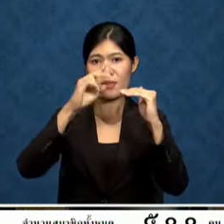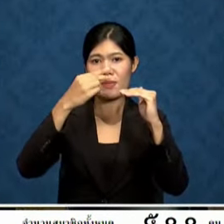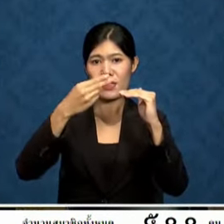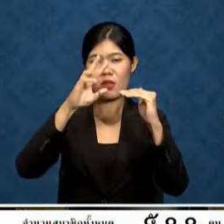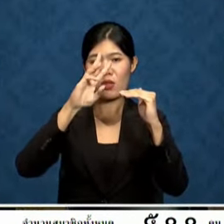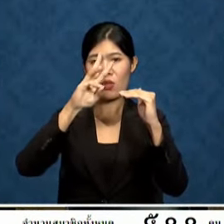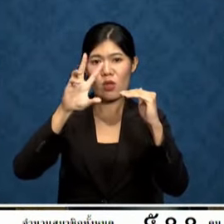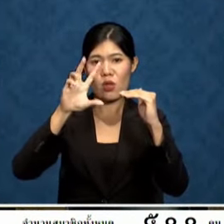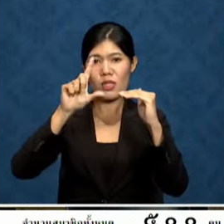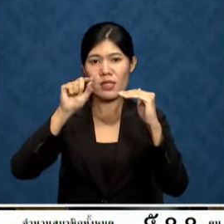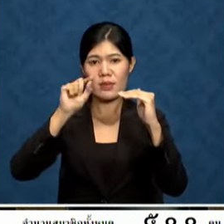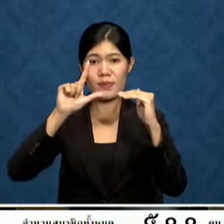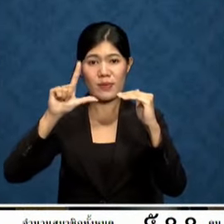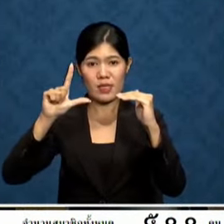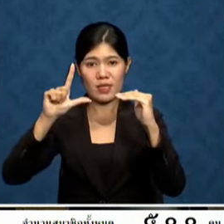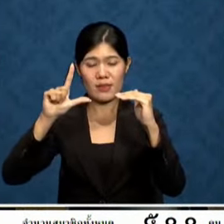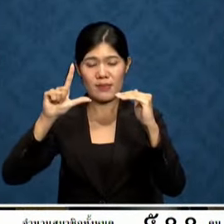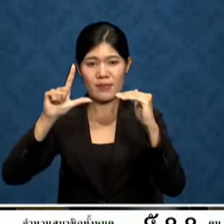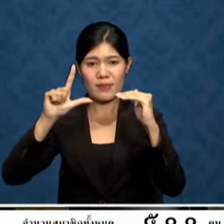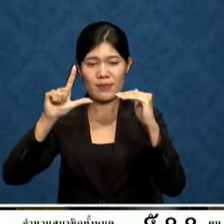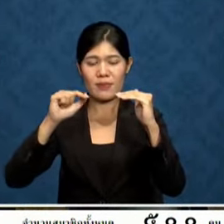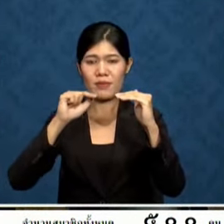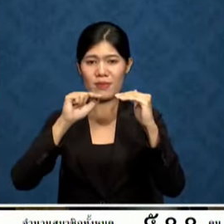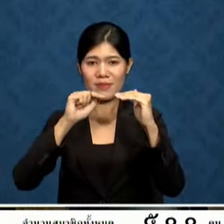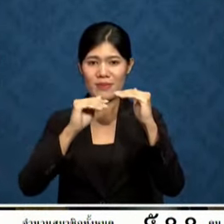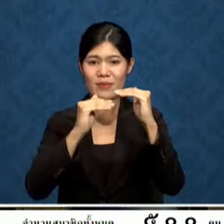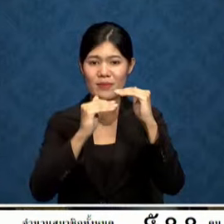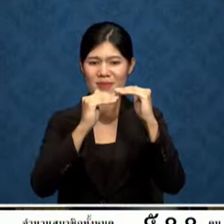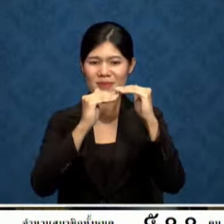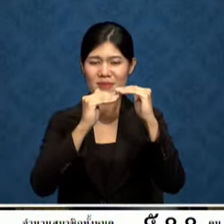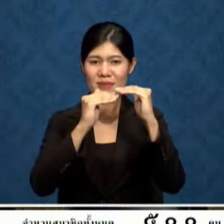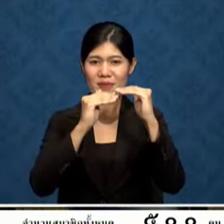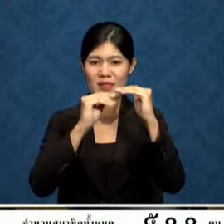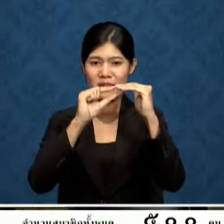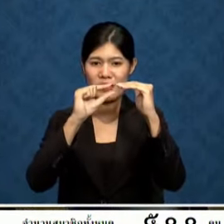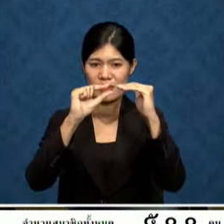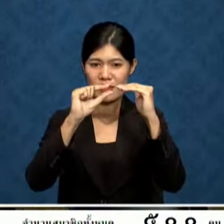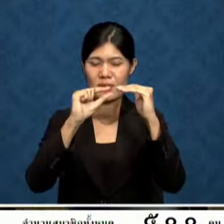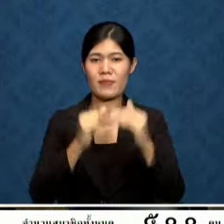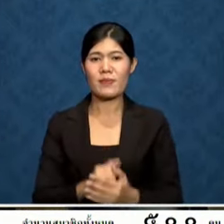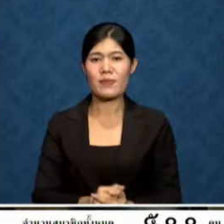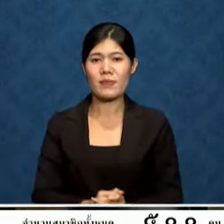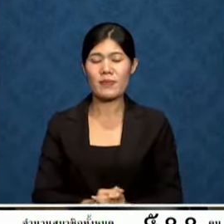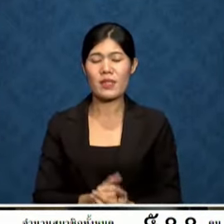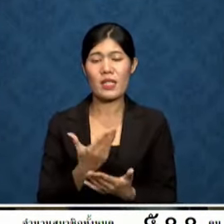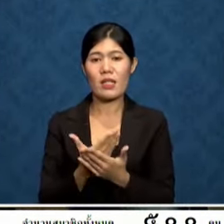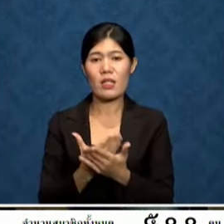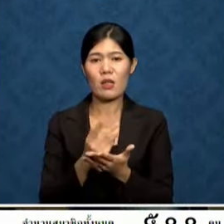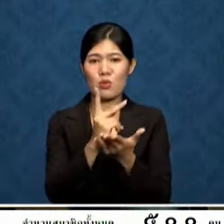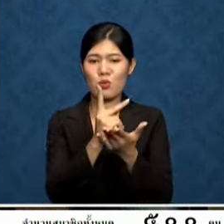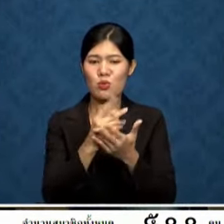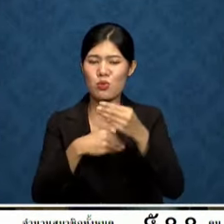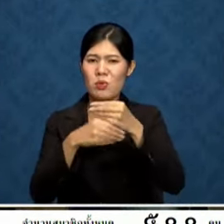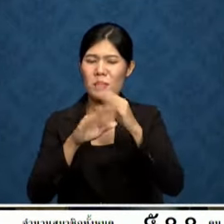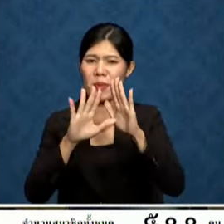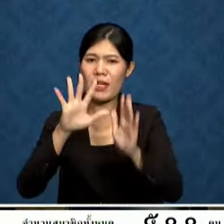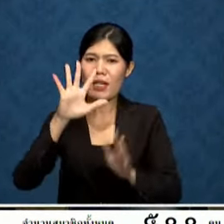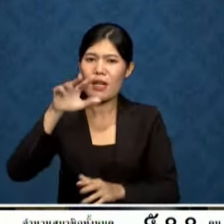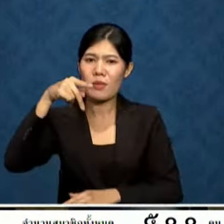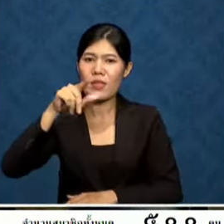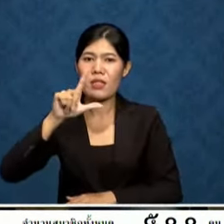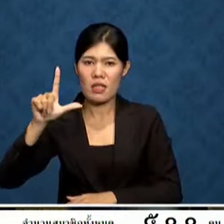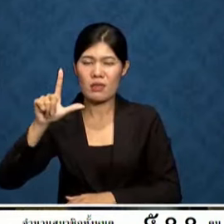620ล้านบาทพูดง่ายๆว่าเหลือพื้นที่ที่จะกู้เพิ่มได้อีกสักประมาณ 5,000ล้าน